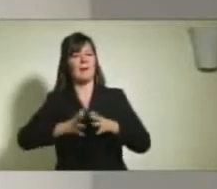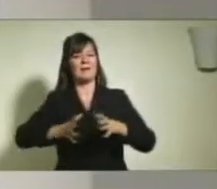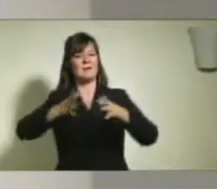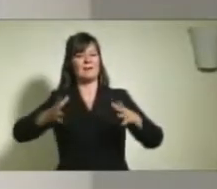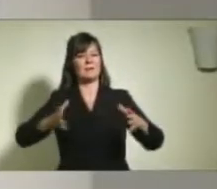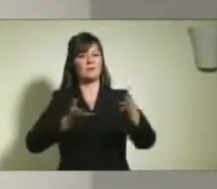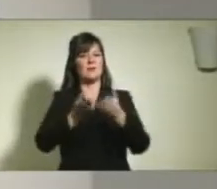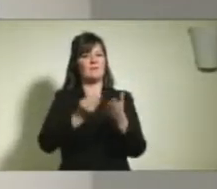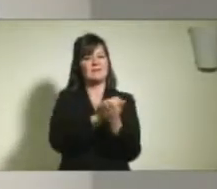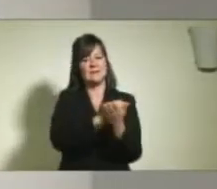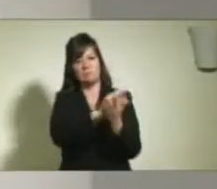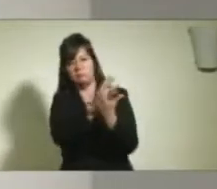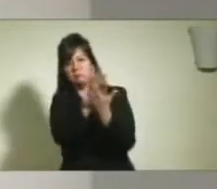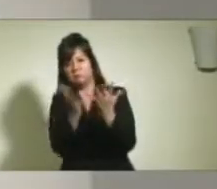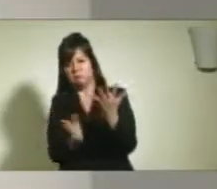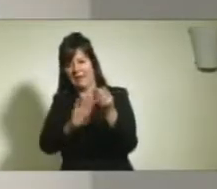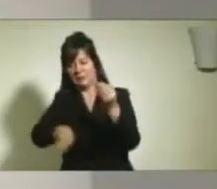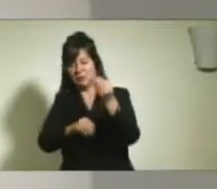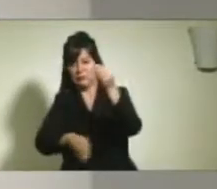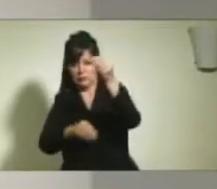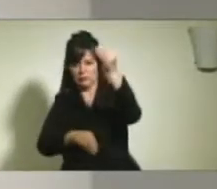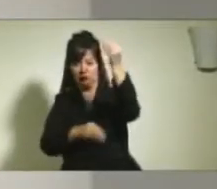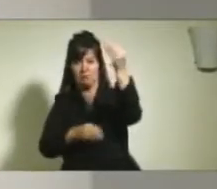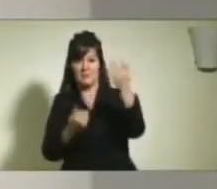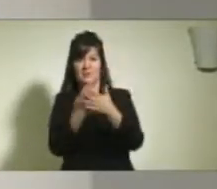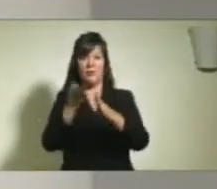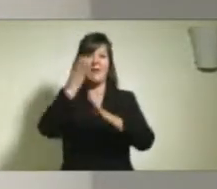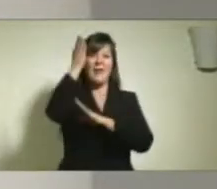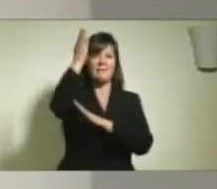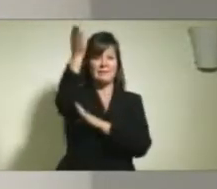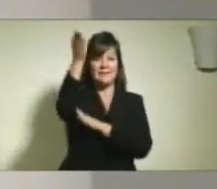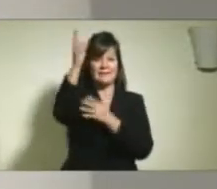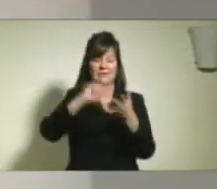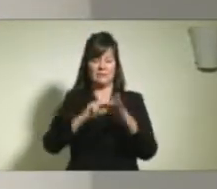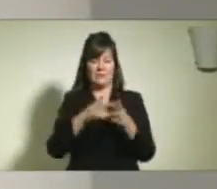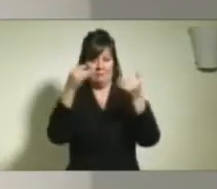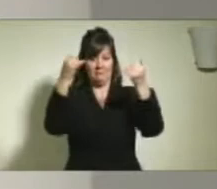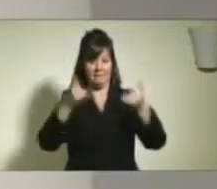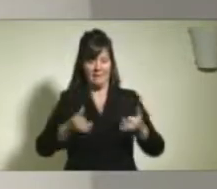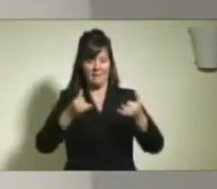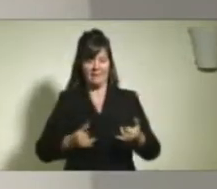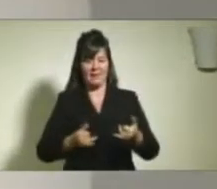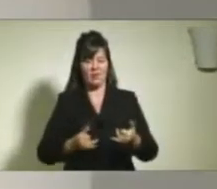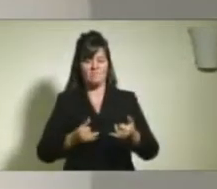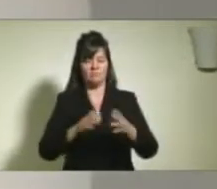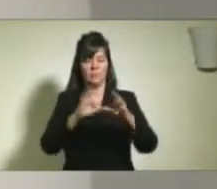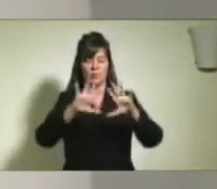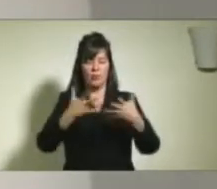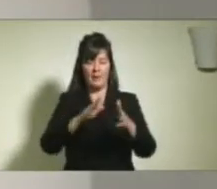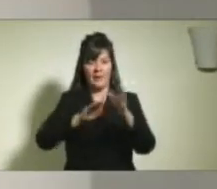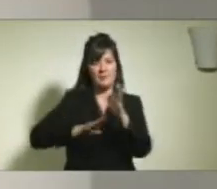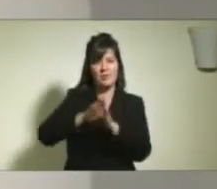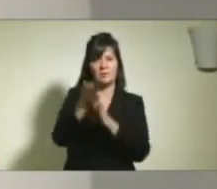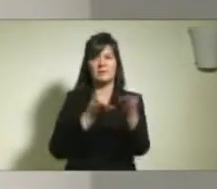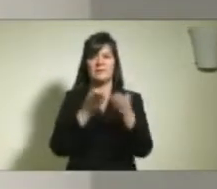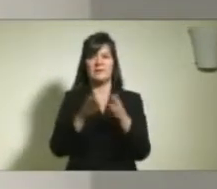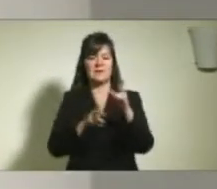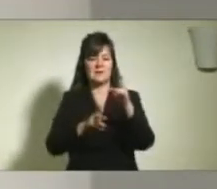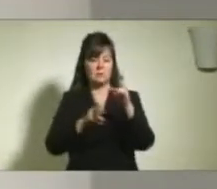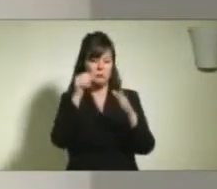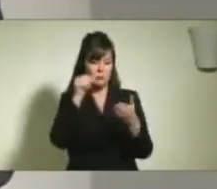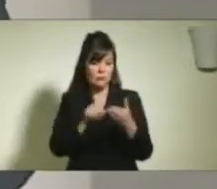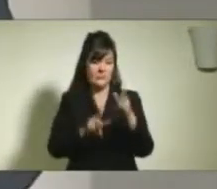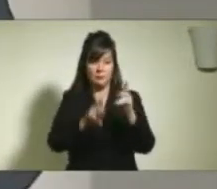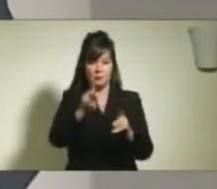notre vision de l'avenir qui s'inscrit dans « Il est le temps d'améliorer le service postal public pour tout le monde ». Et ça inclut